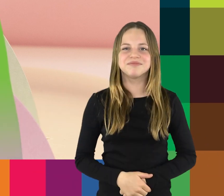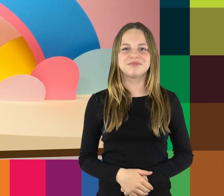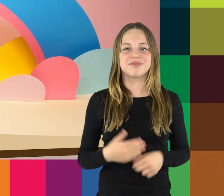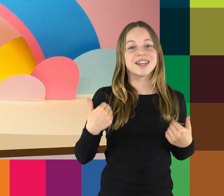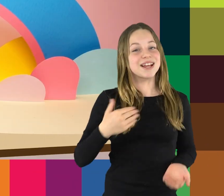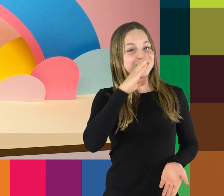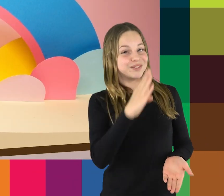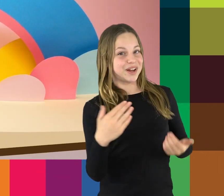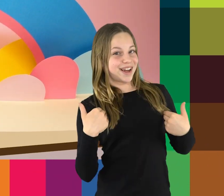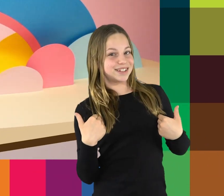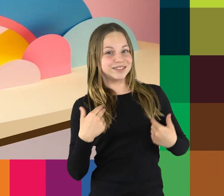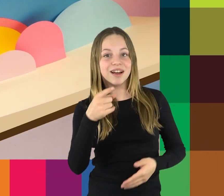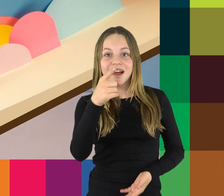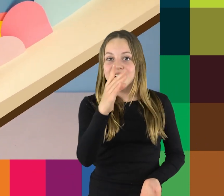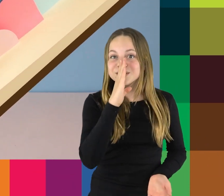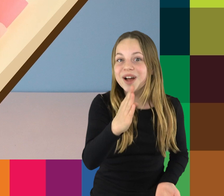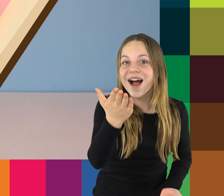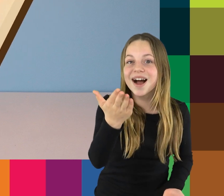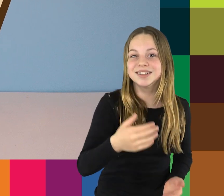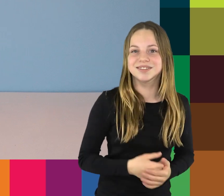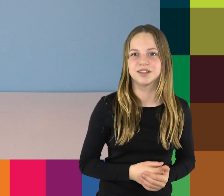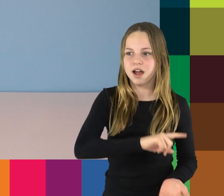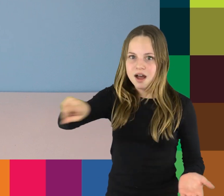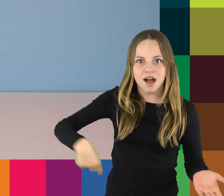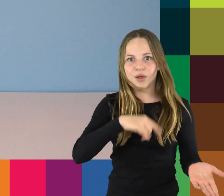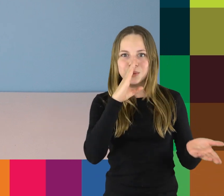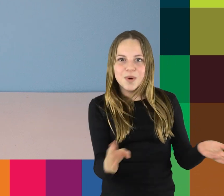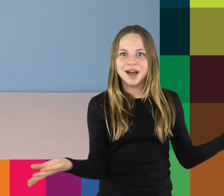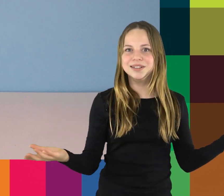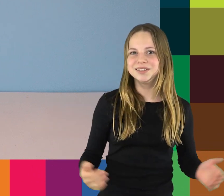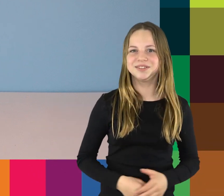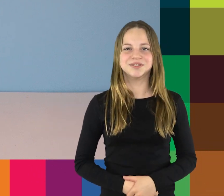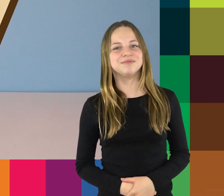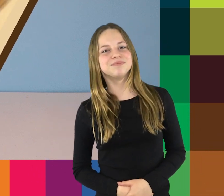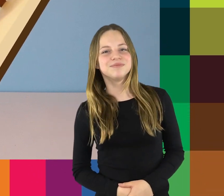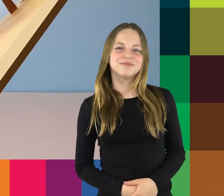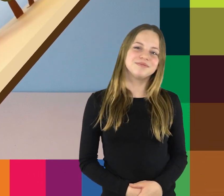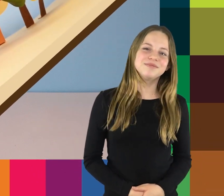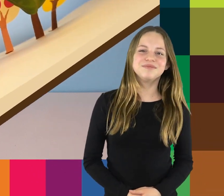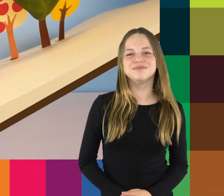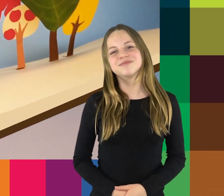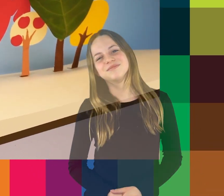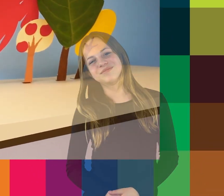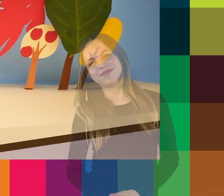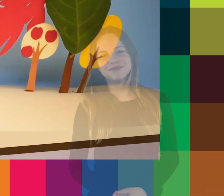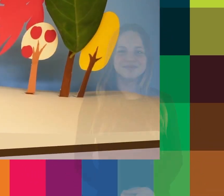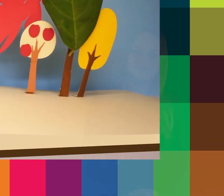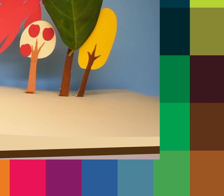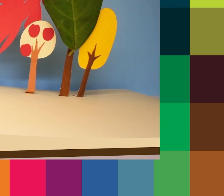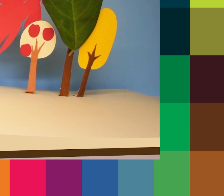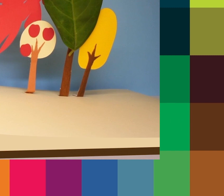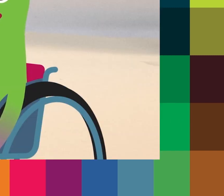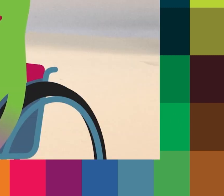J'ai des droits, tu as des droits, on a tous des droits.